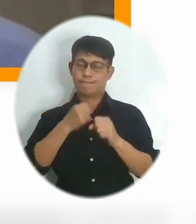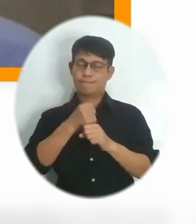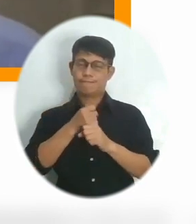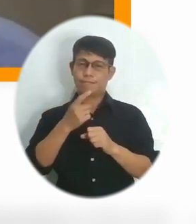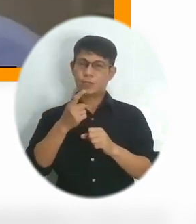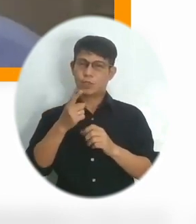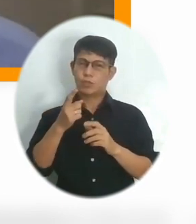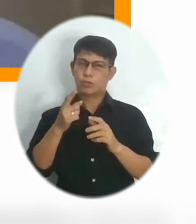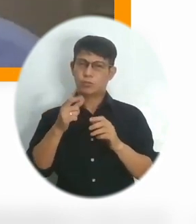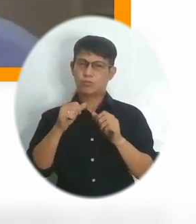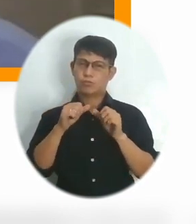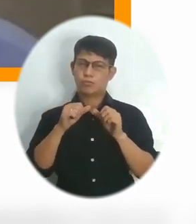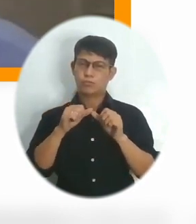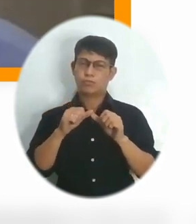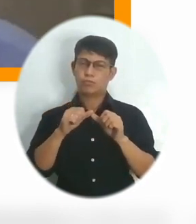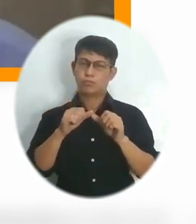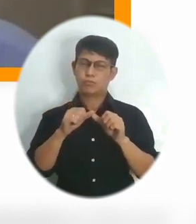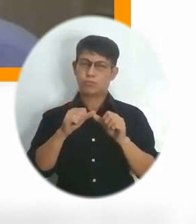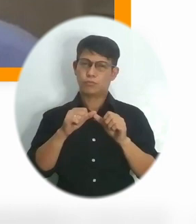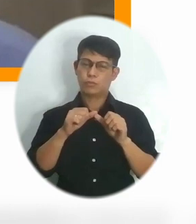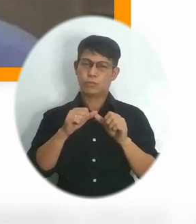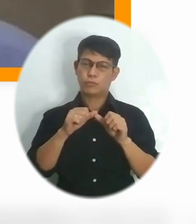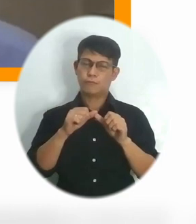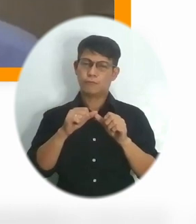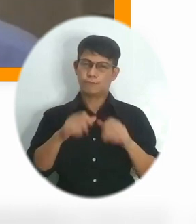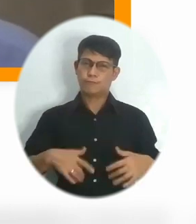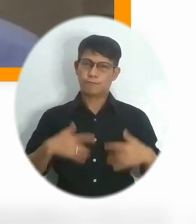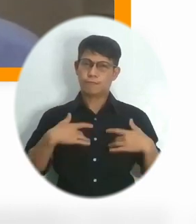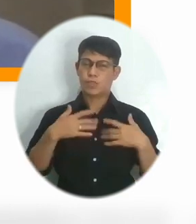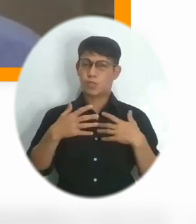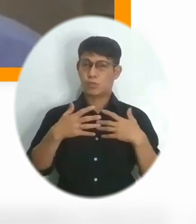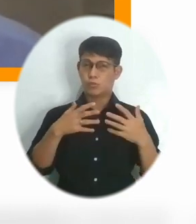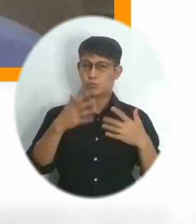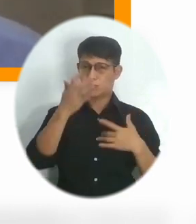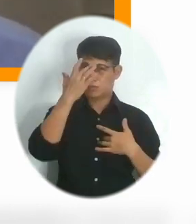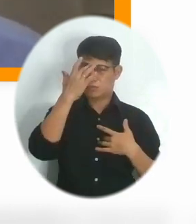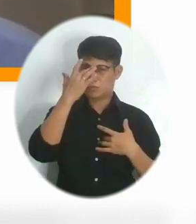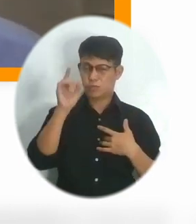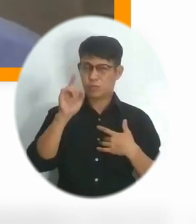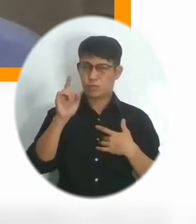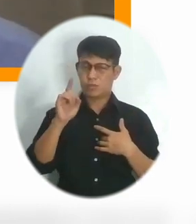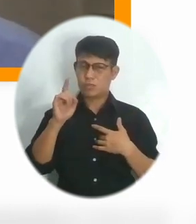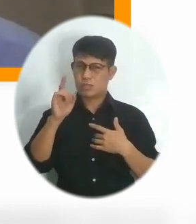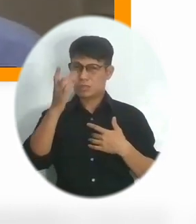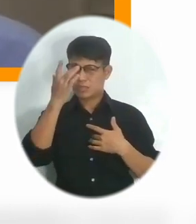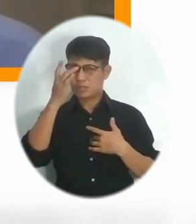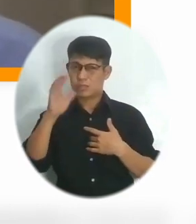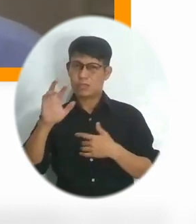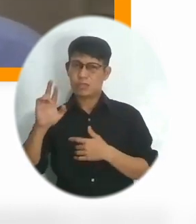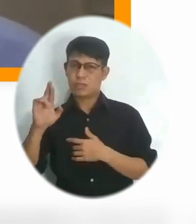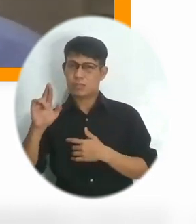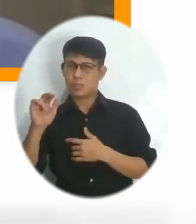ito. Patuloy siya na lumalaban kahit na malubha ang kanyang sakit. Ang problema niya ay yung sakit niya ay